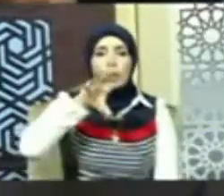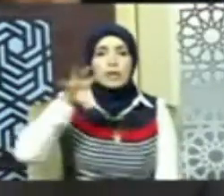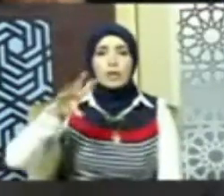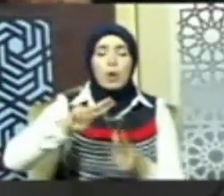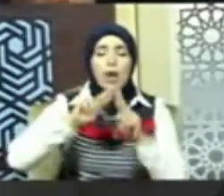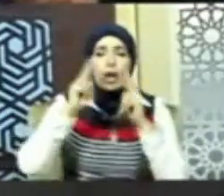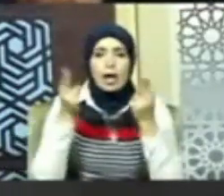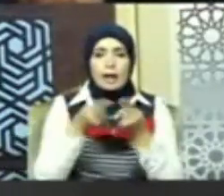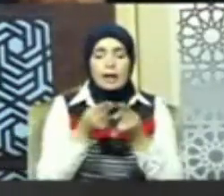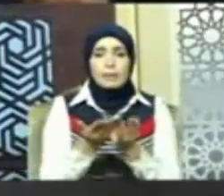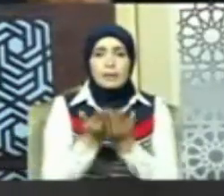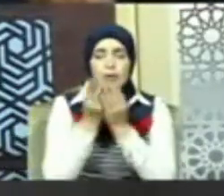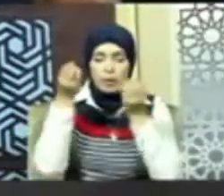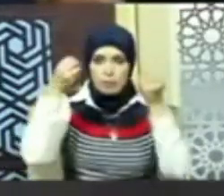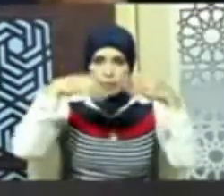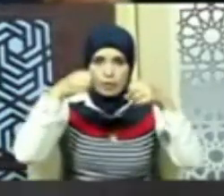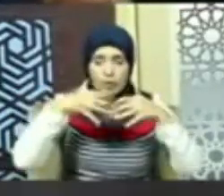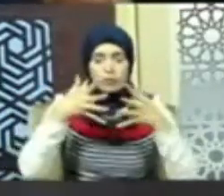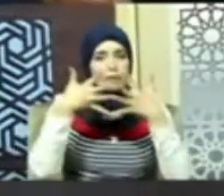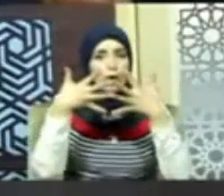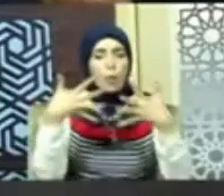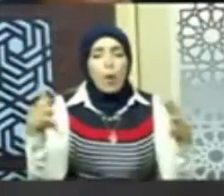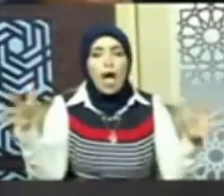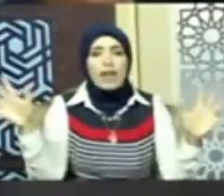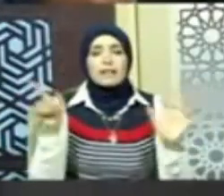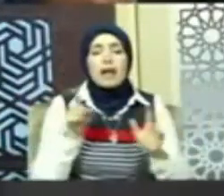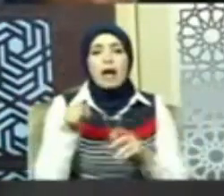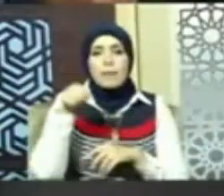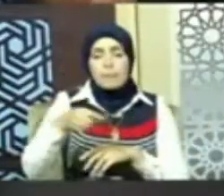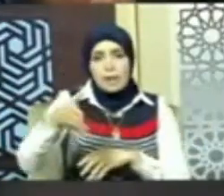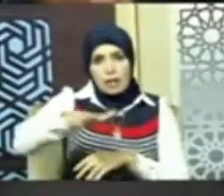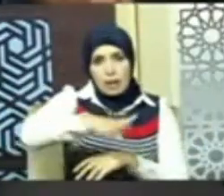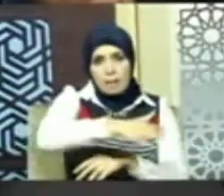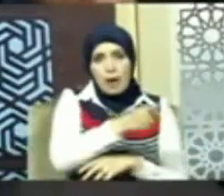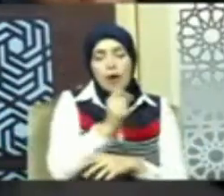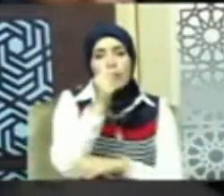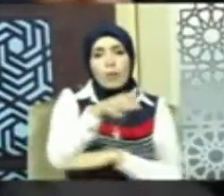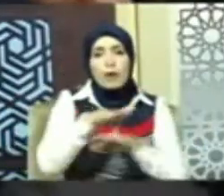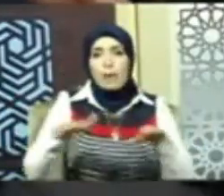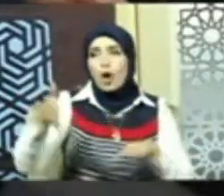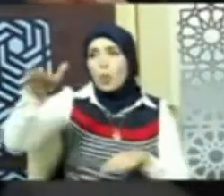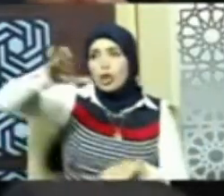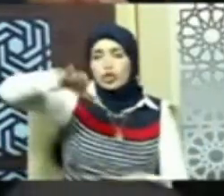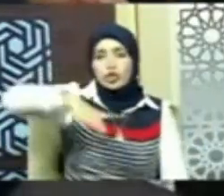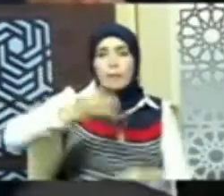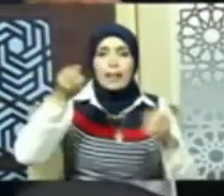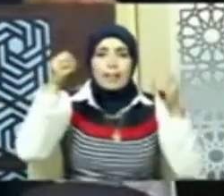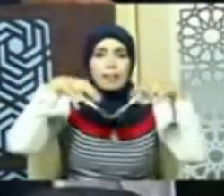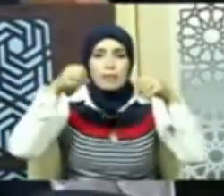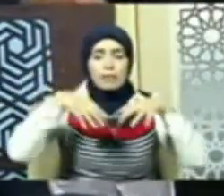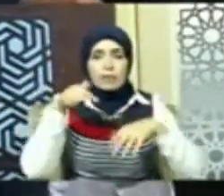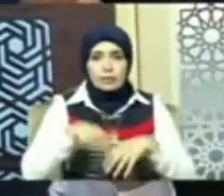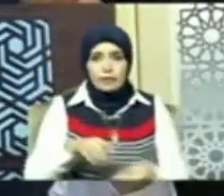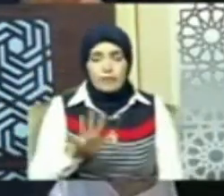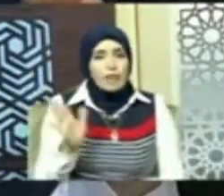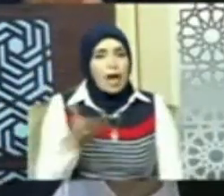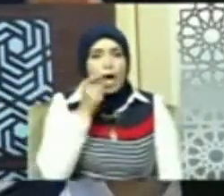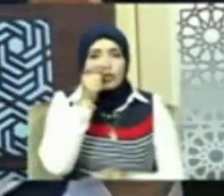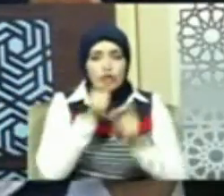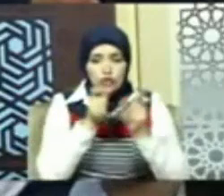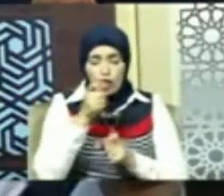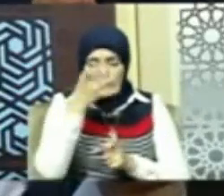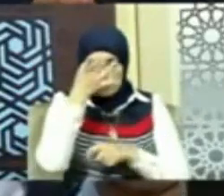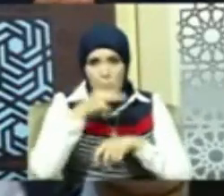واجعل رزقها واسعا من البر والبحر والسهل والجبل، ولا تجعل فينا ولا لنا